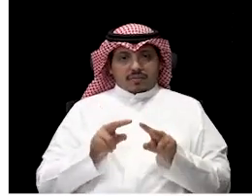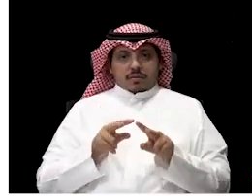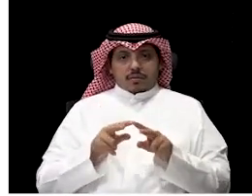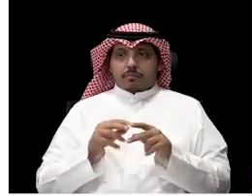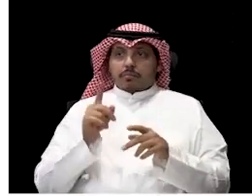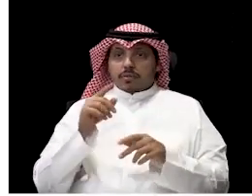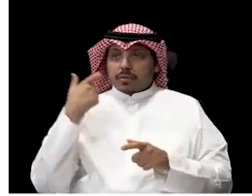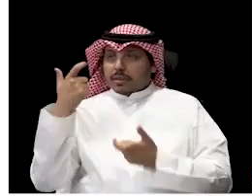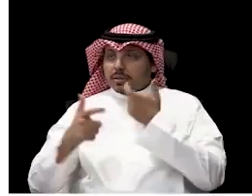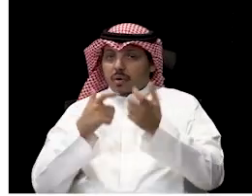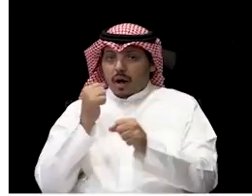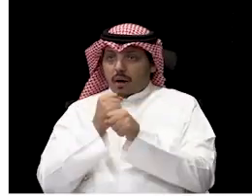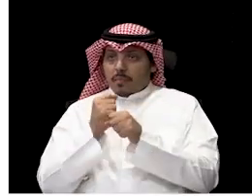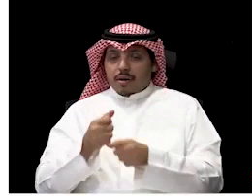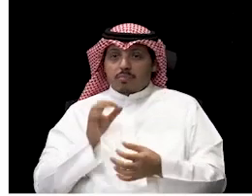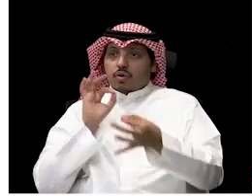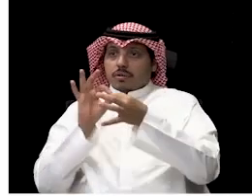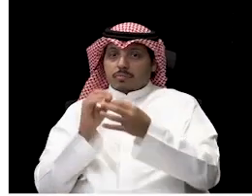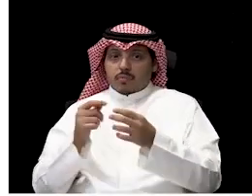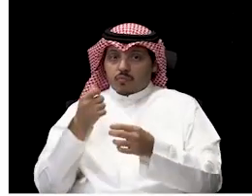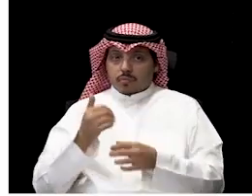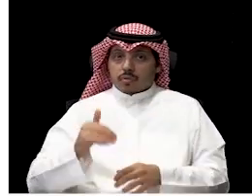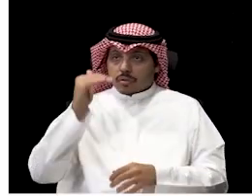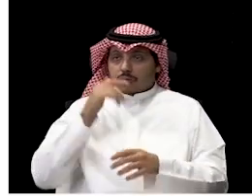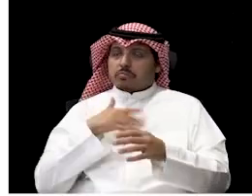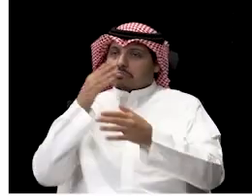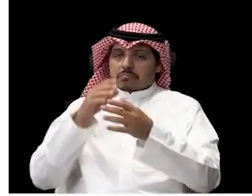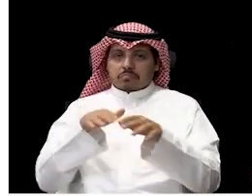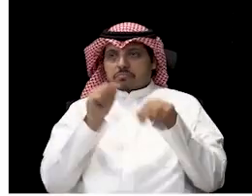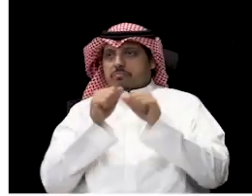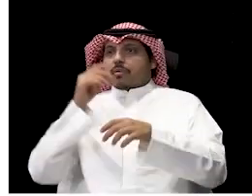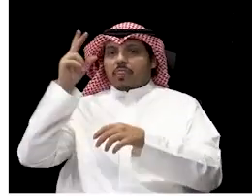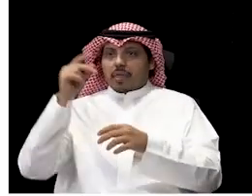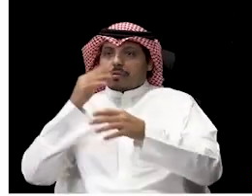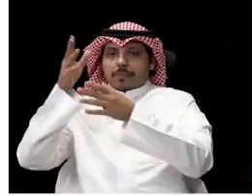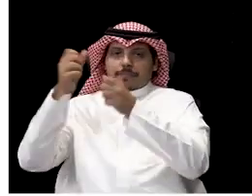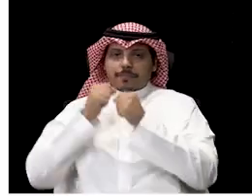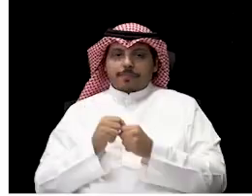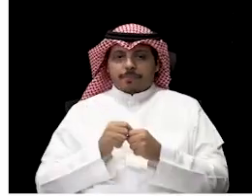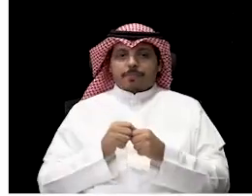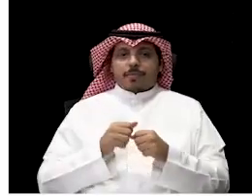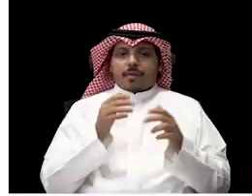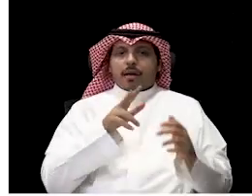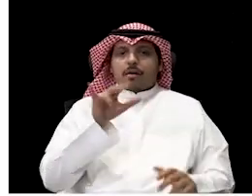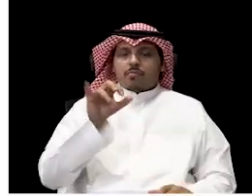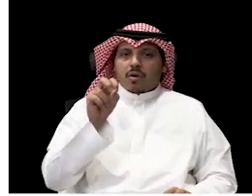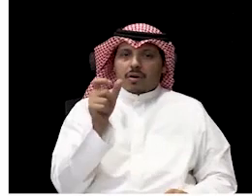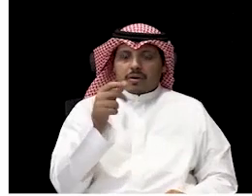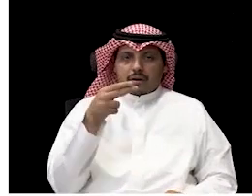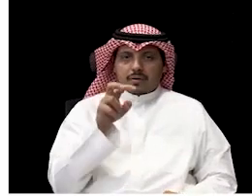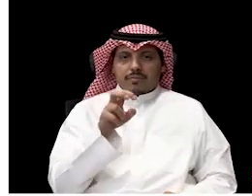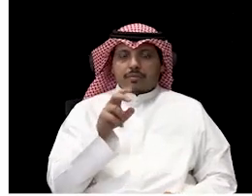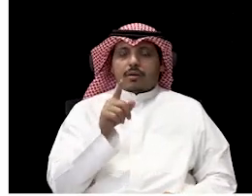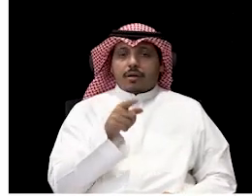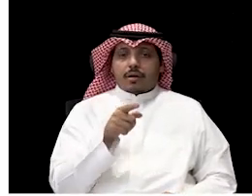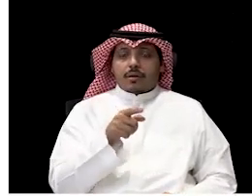المقنعة هي ماذا؟ هي أعداد أيدي عاملة تزيد عن الحاجة الفعلية